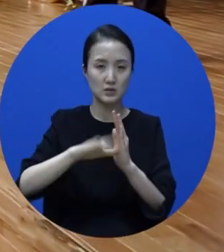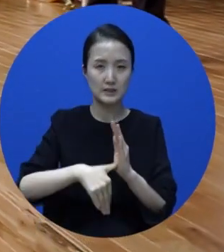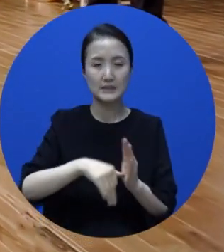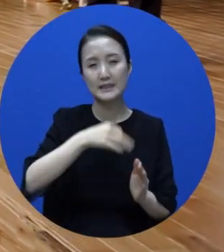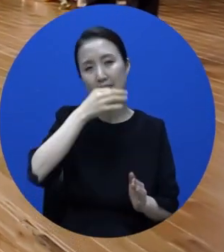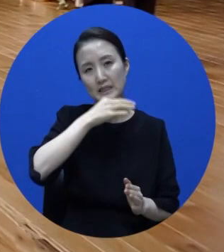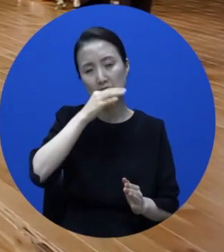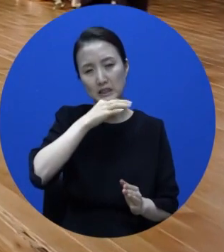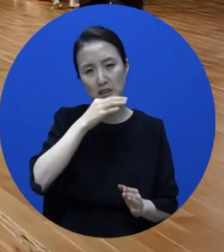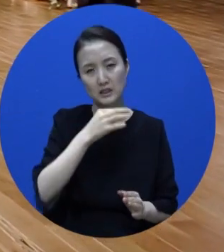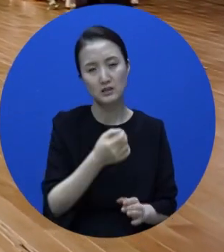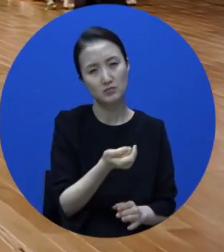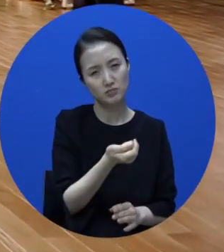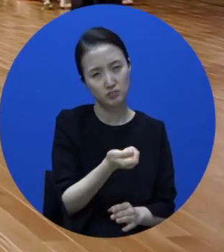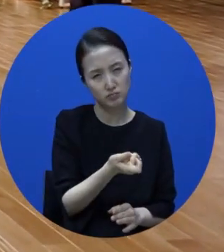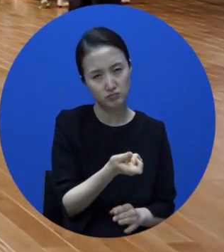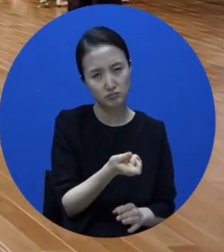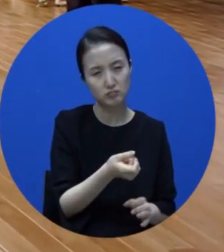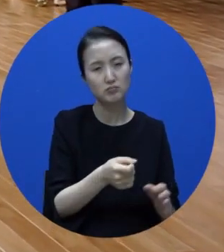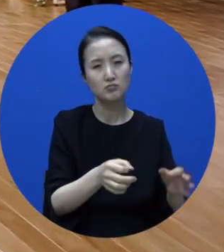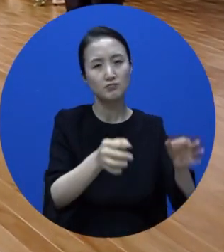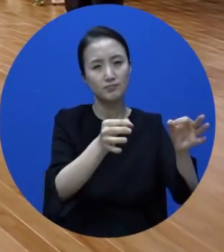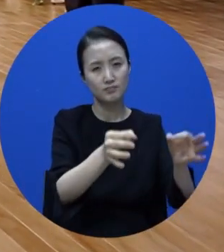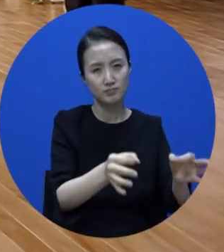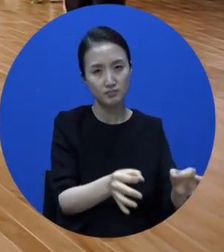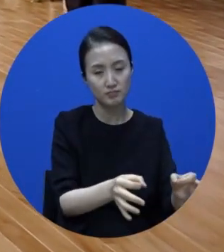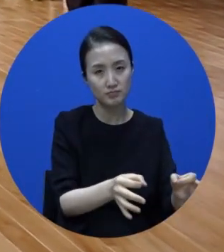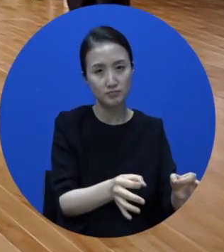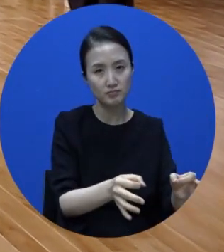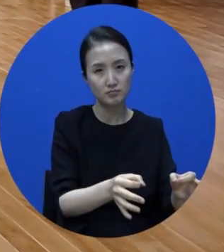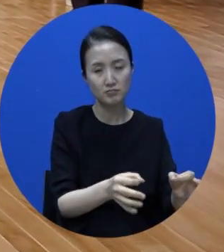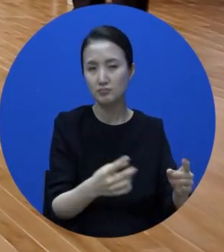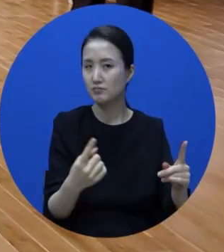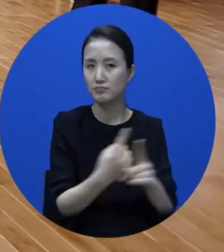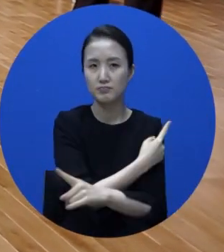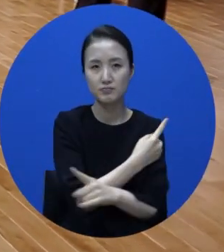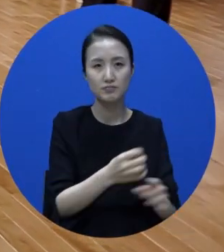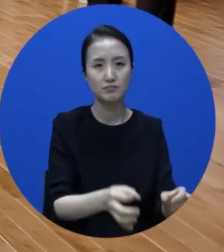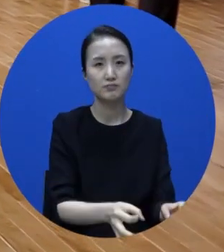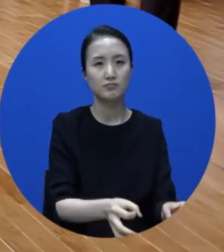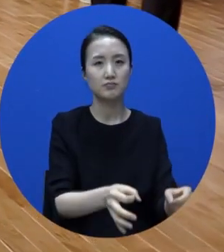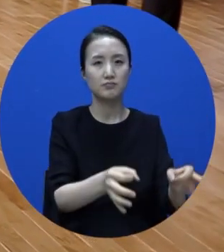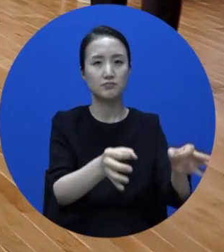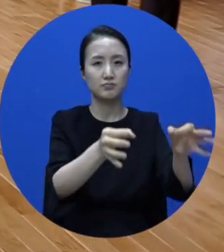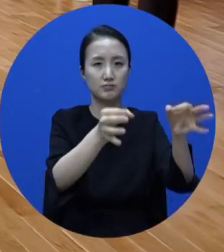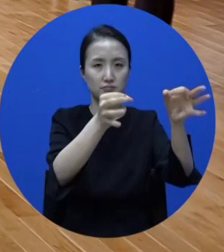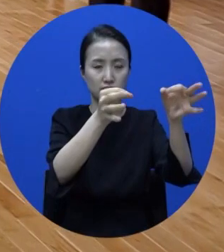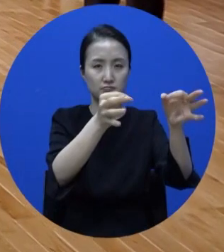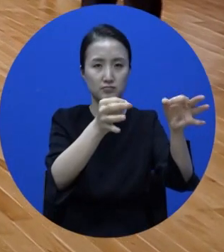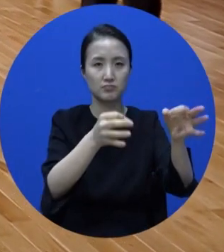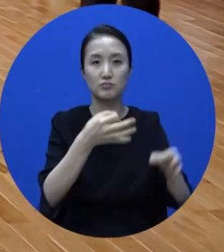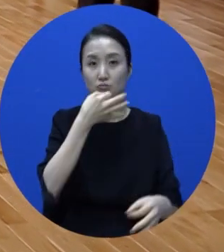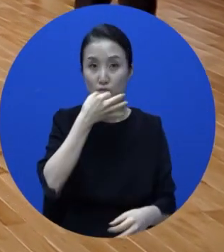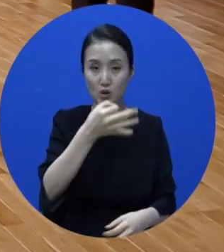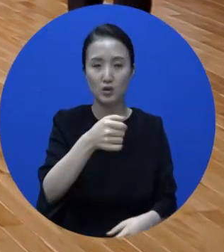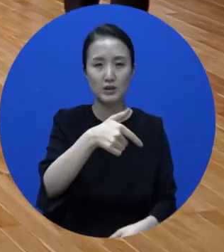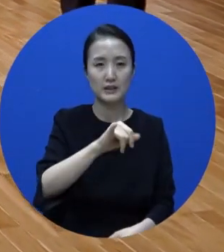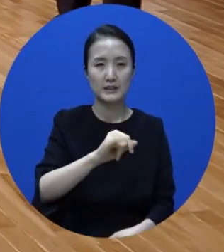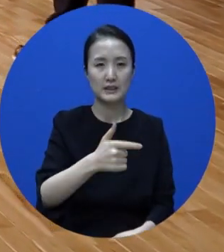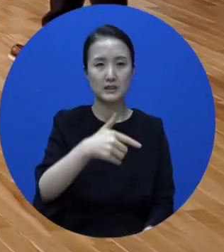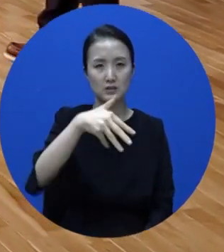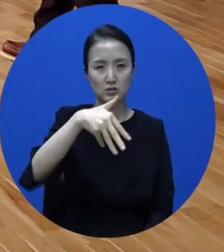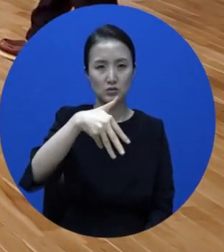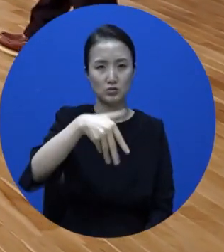우리는 긴축의 시대를 맞이하고 따라 아시죠 긴축의 시대 에 4 우리는 긴축의 시대를